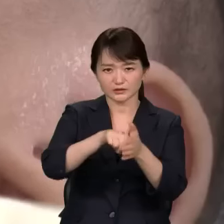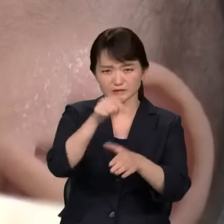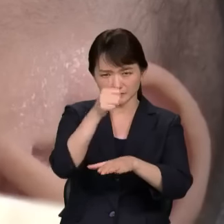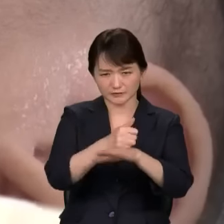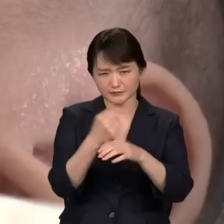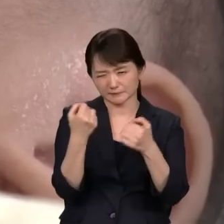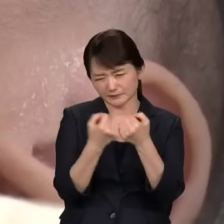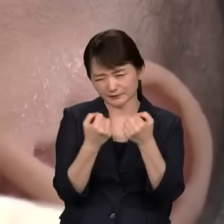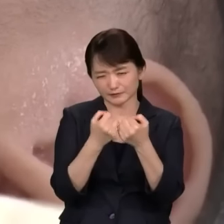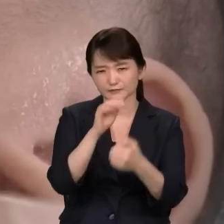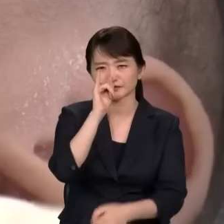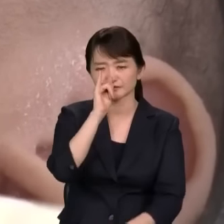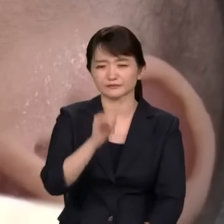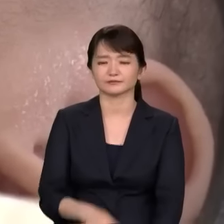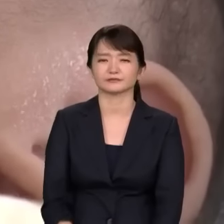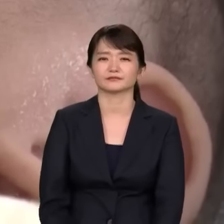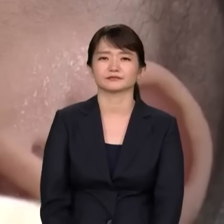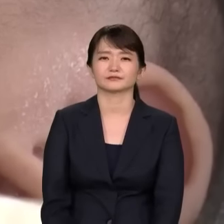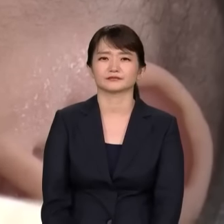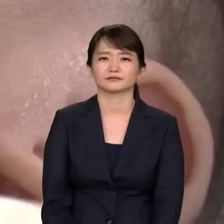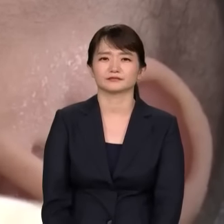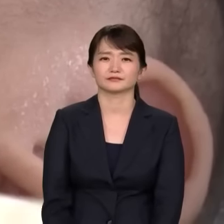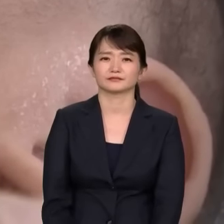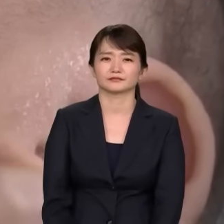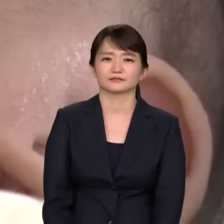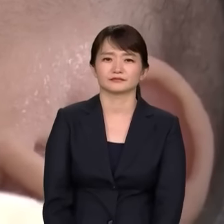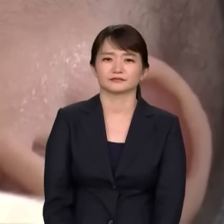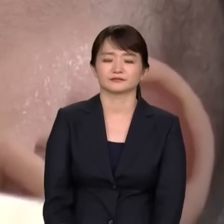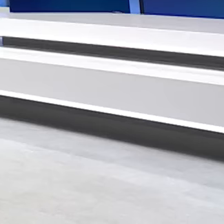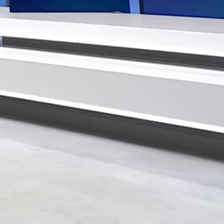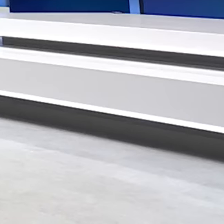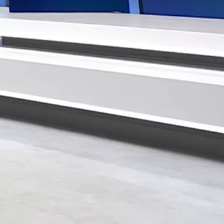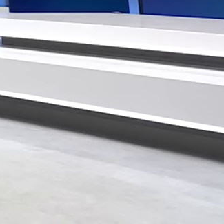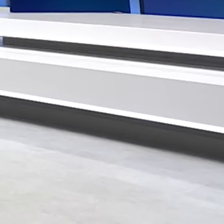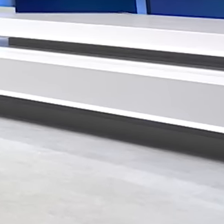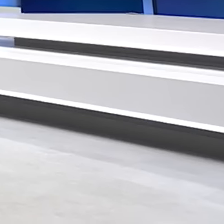있습니다. JTBC 정영재입니다.